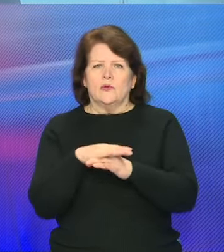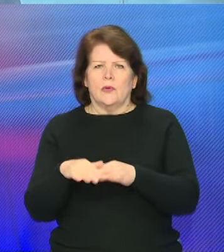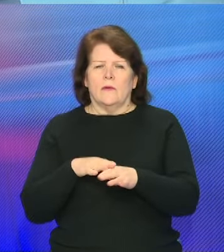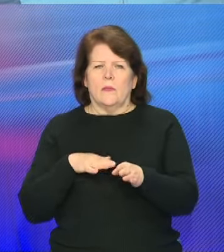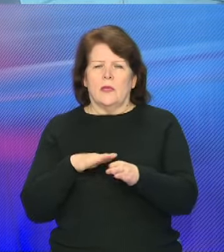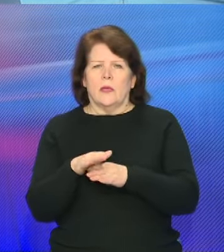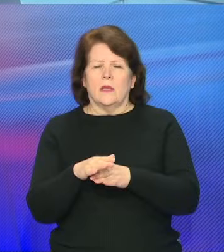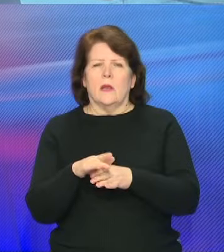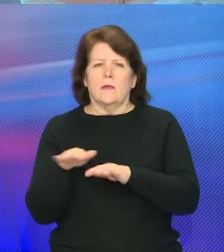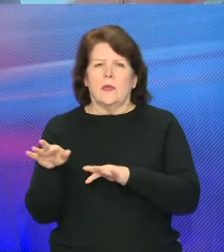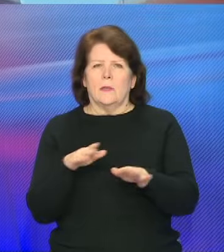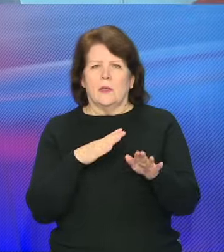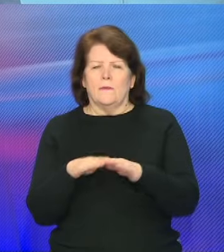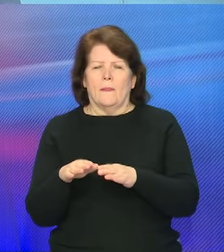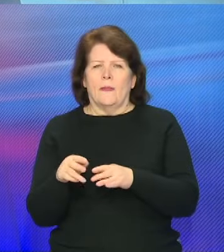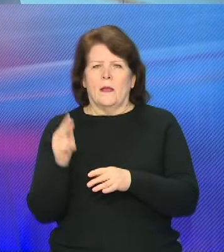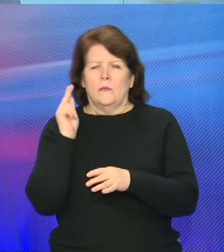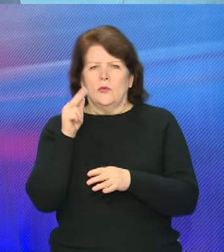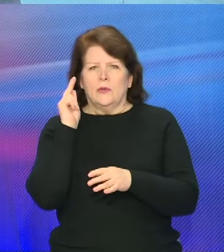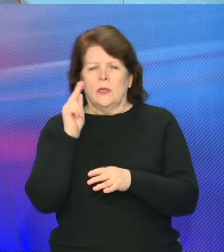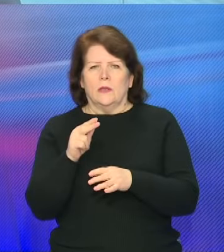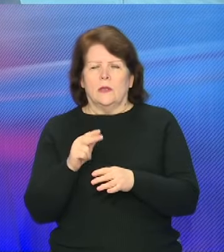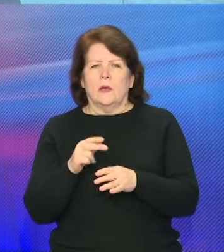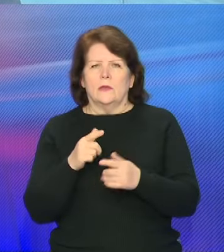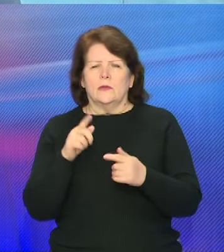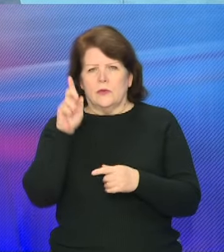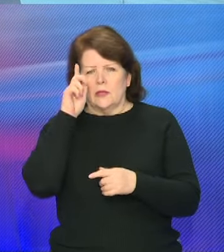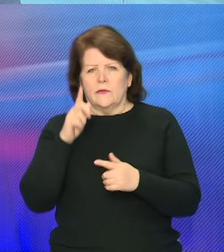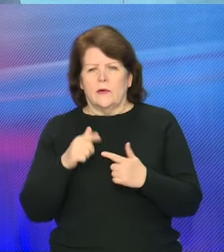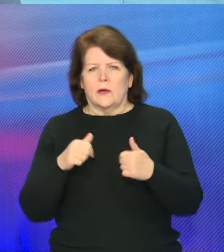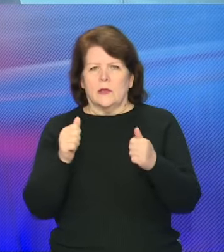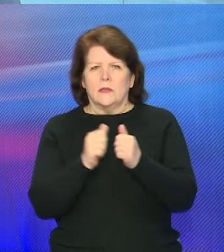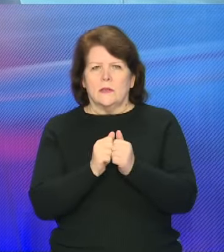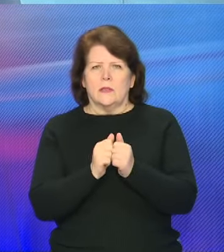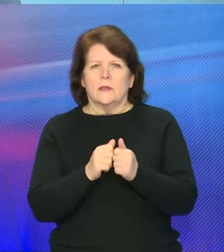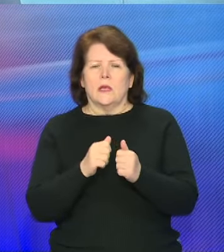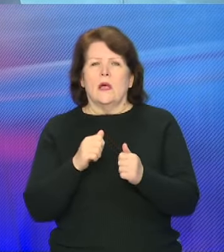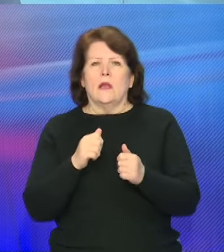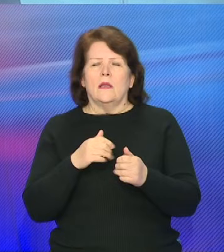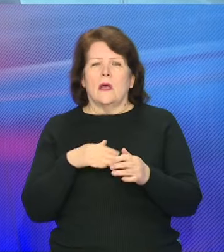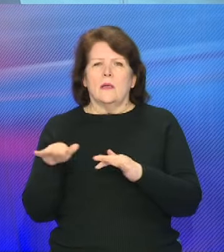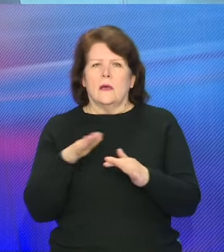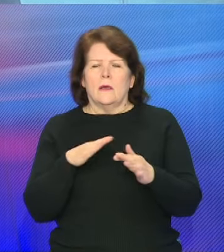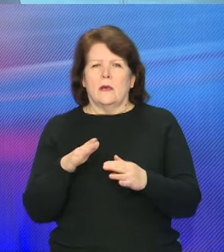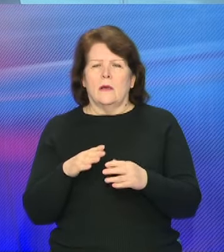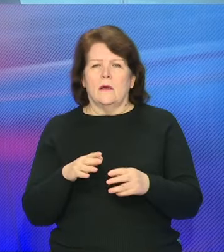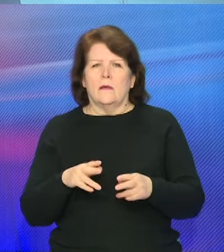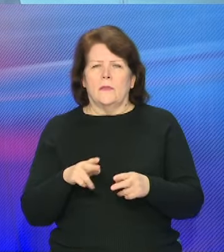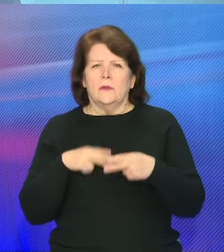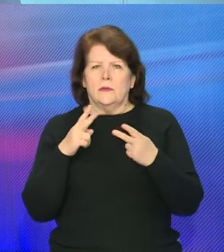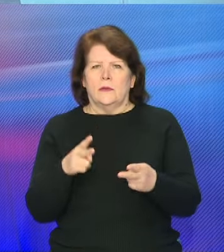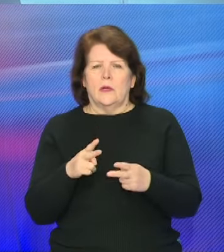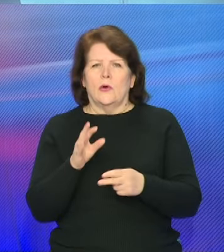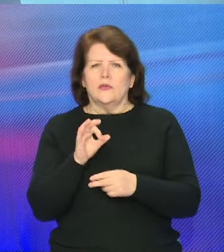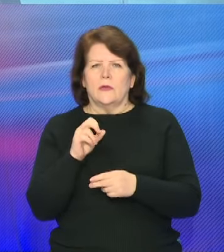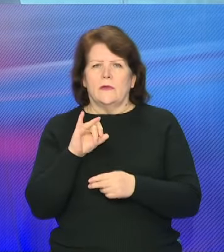В учении по проверке готовности державных органов до взаимодействия и реагования на акты терроризма прошли на территории Островецкого